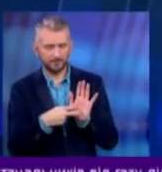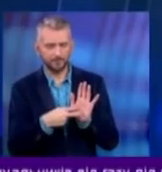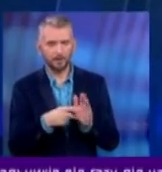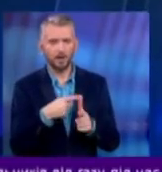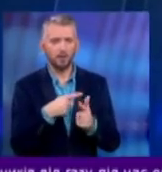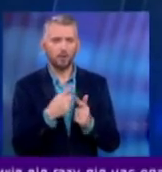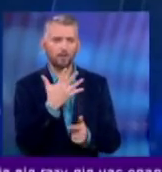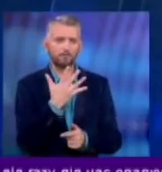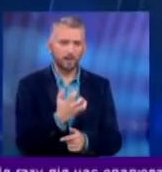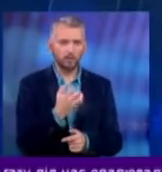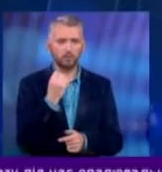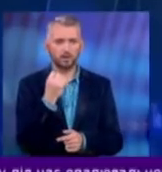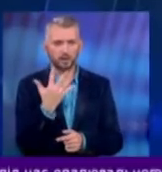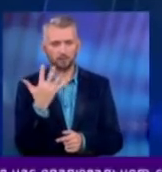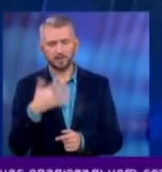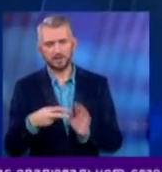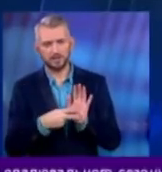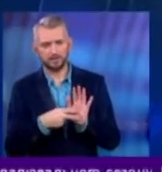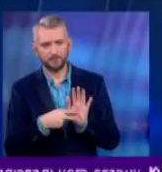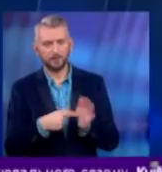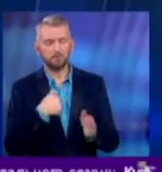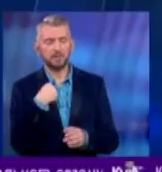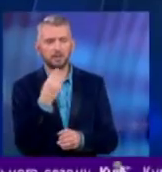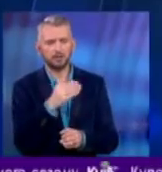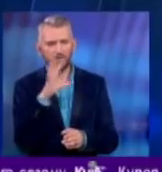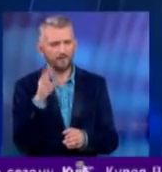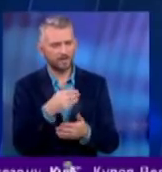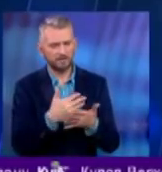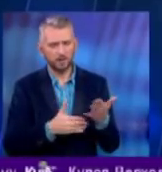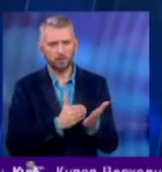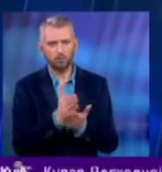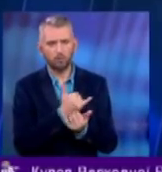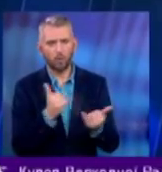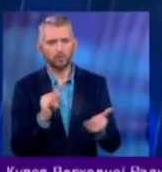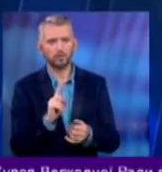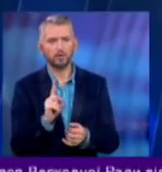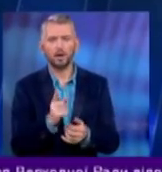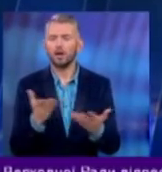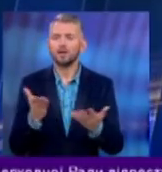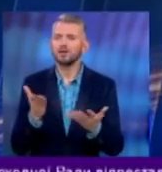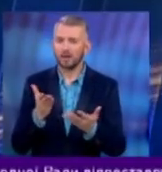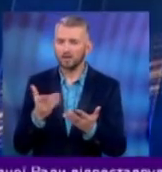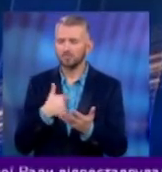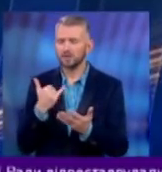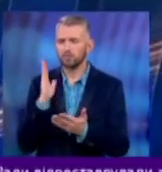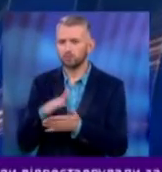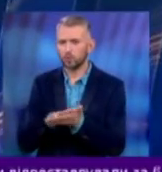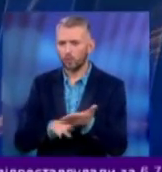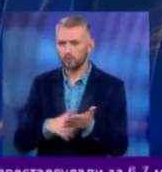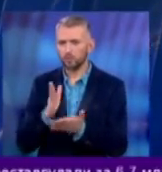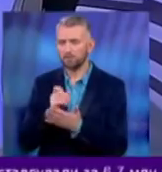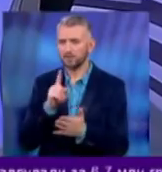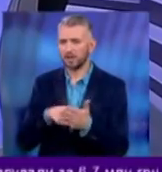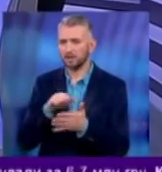або 500-1557. Тобто ми надаємо весь спектр послуг, що... Які саме зараз ми продовжимо, вже маємо питання від